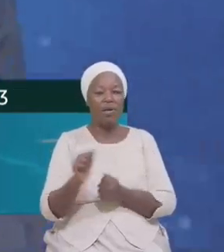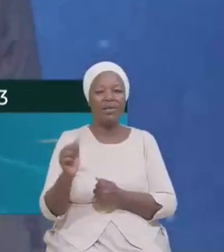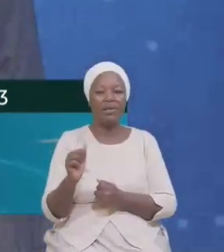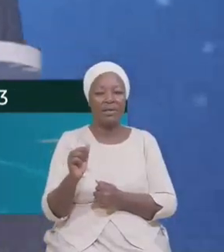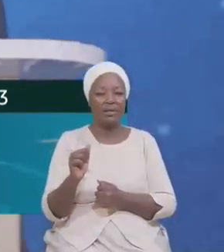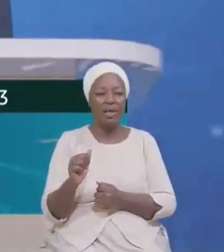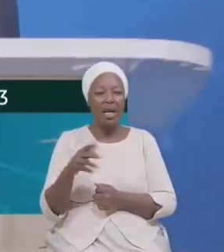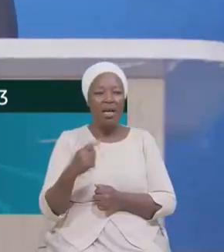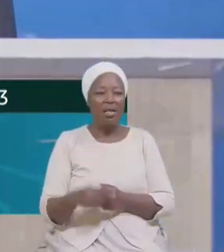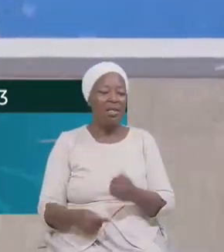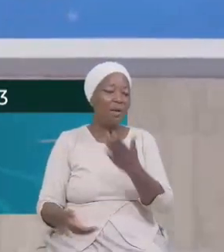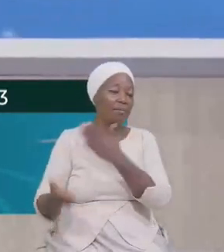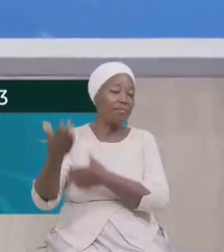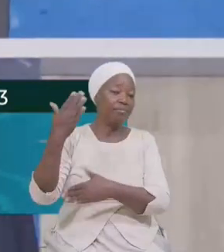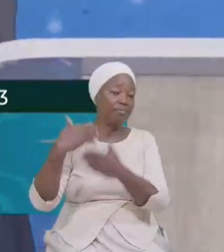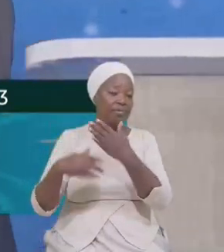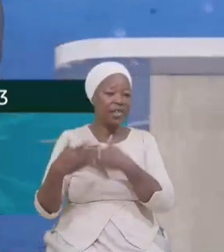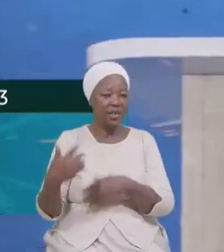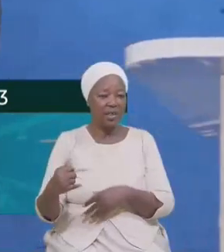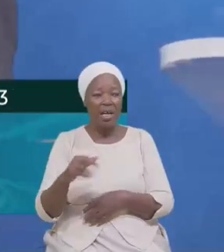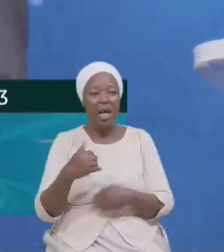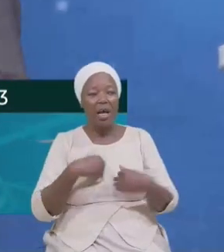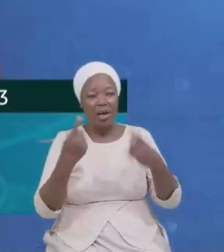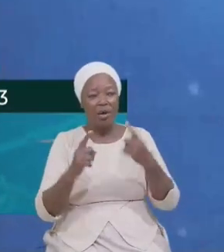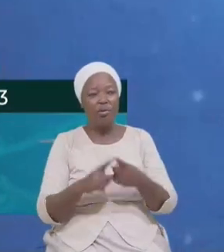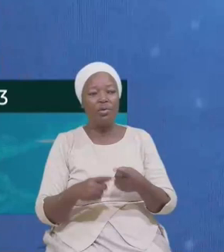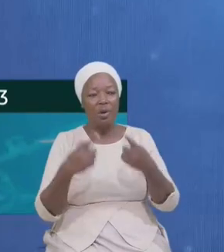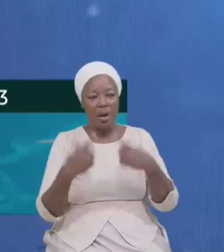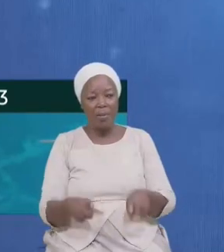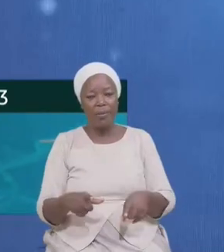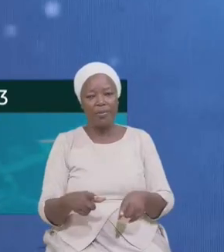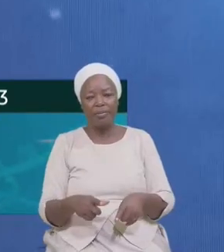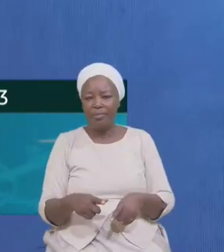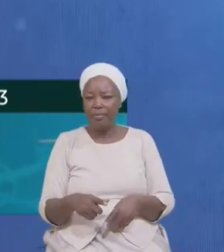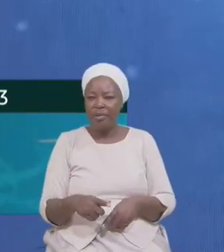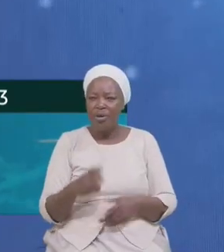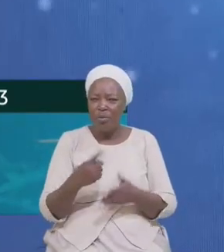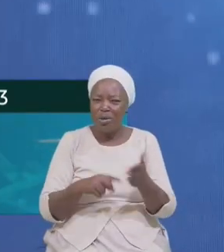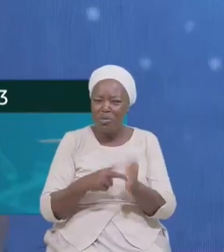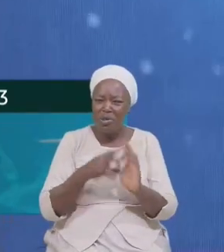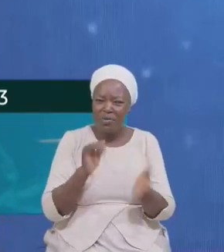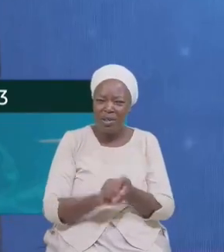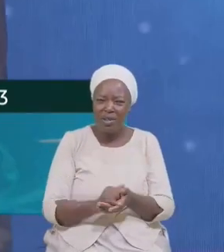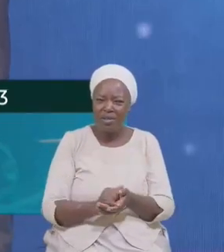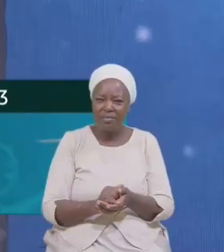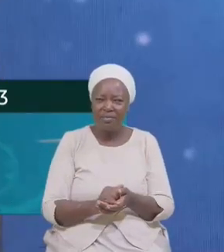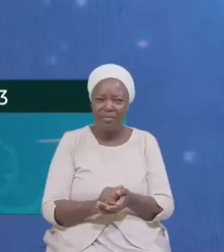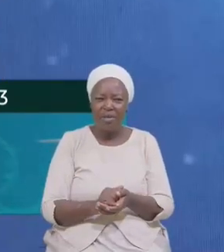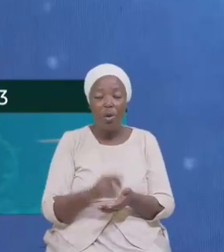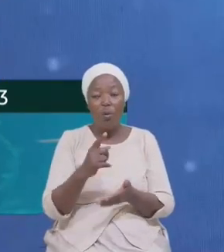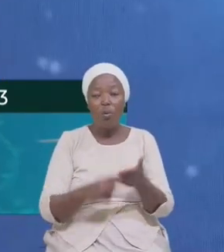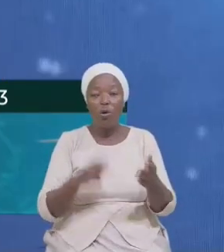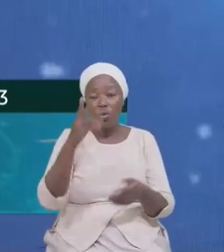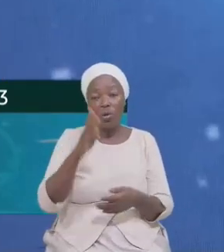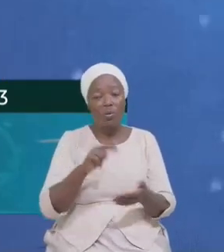Les premières choses se sont accomplies. Qu'est-ce que Dieu veut dire par là? Ce que Dieu veut dire,